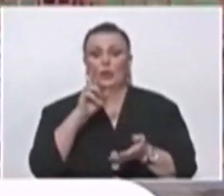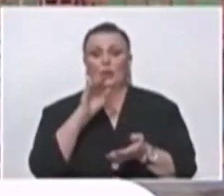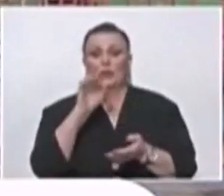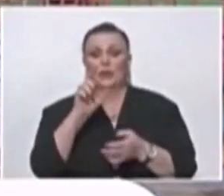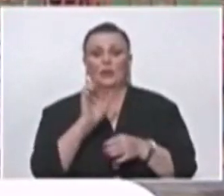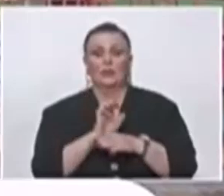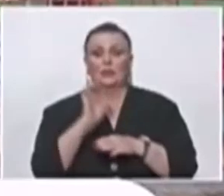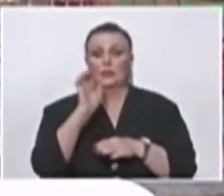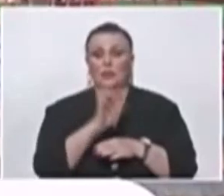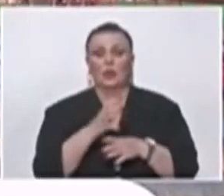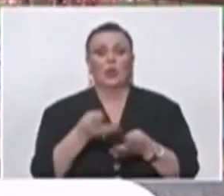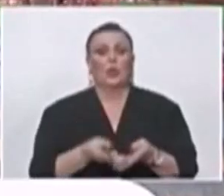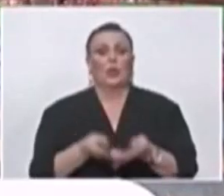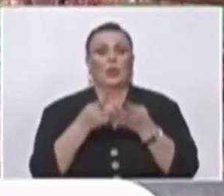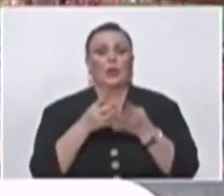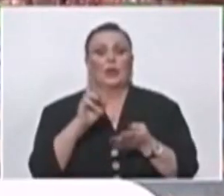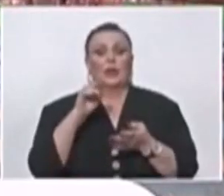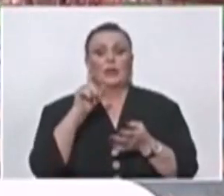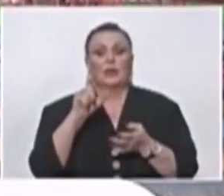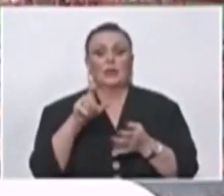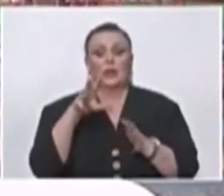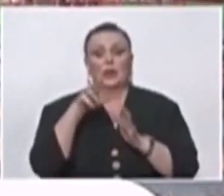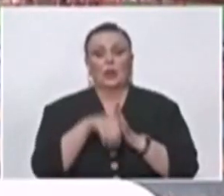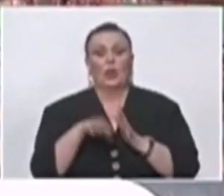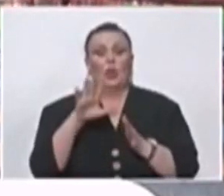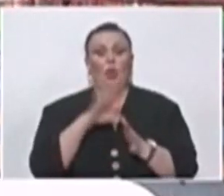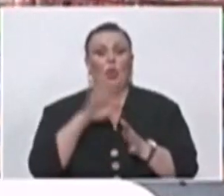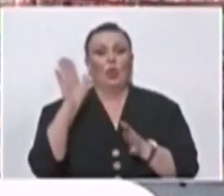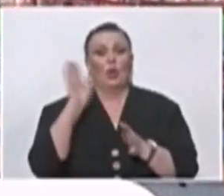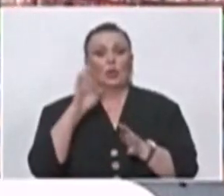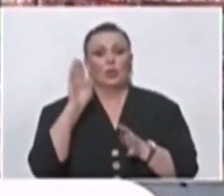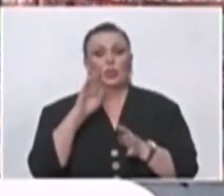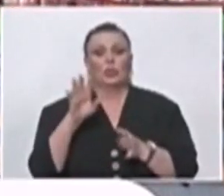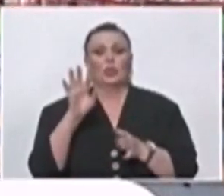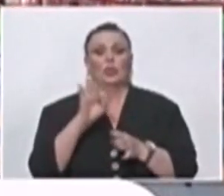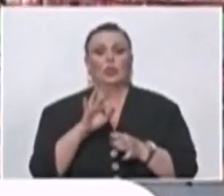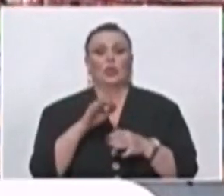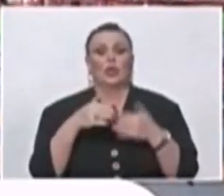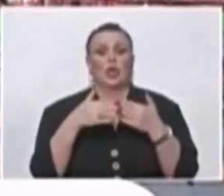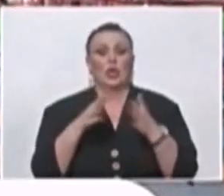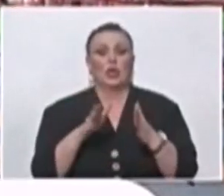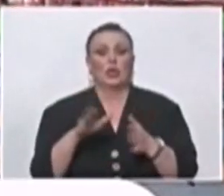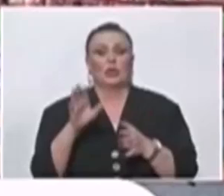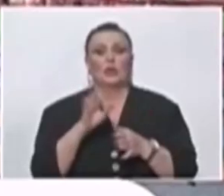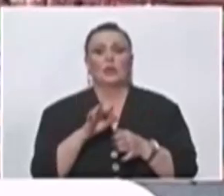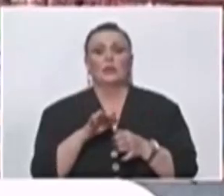ötürülür. Süzgəclər sexinə ötürülən su süzgəcdən